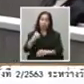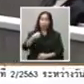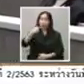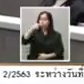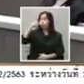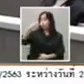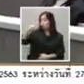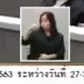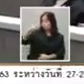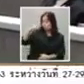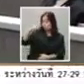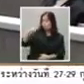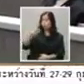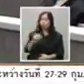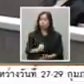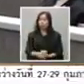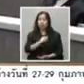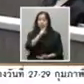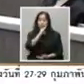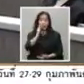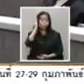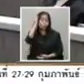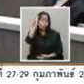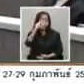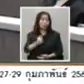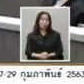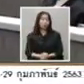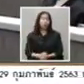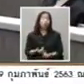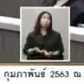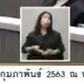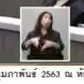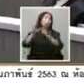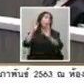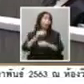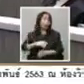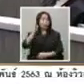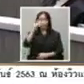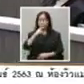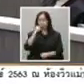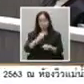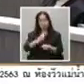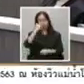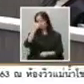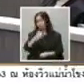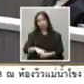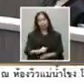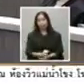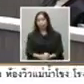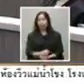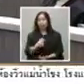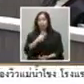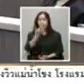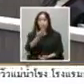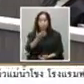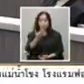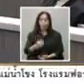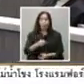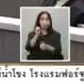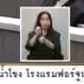นะครับถ้าปล่อยอย่างนี้ไปการประชุมสภาทำไม่ได้นะครับ ครับ ก็ขอแนะนำให้ผู้อภิปร